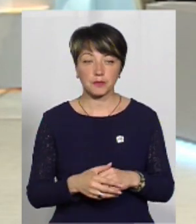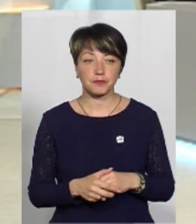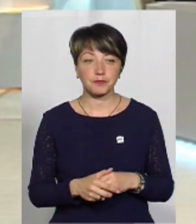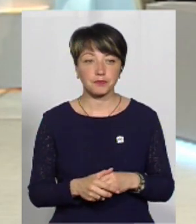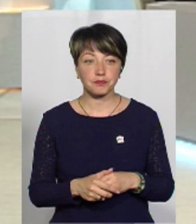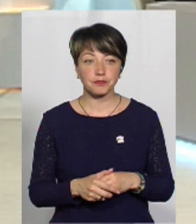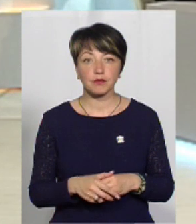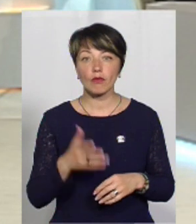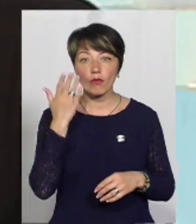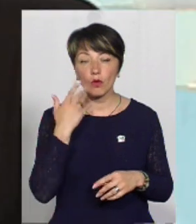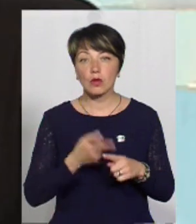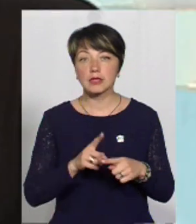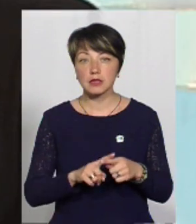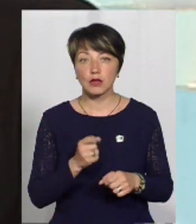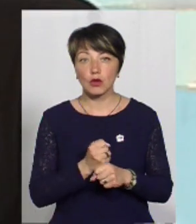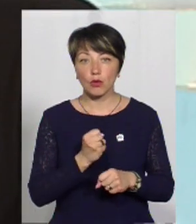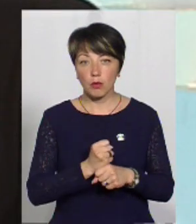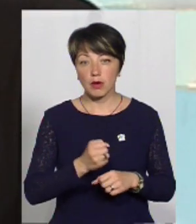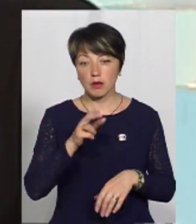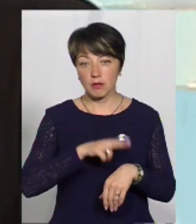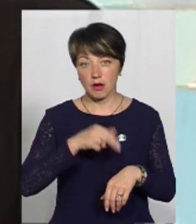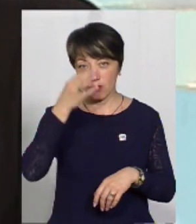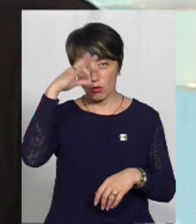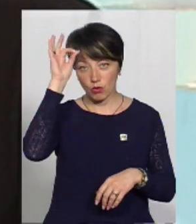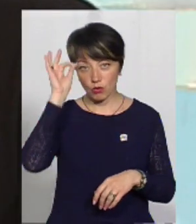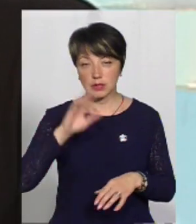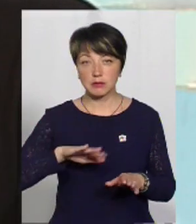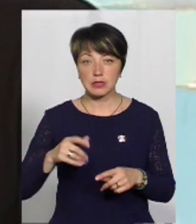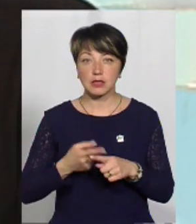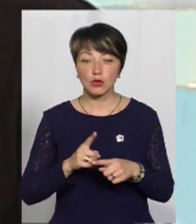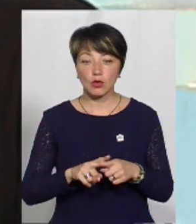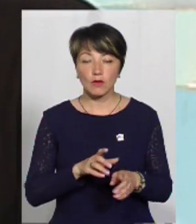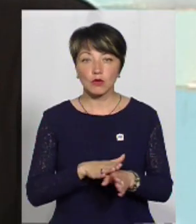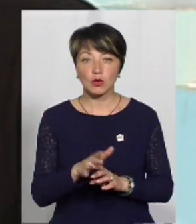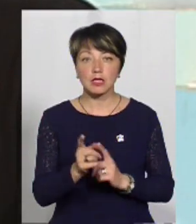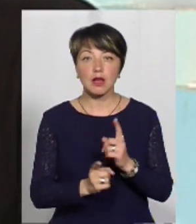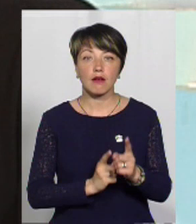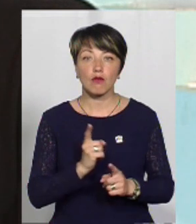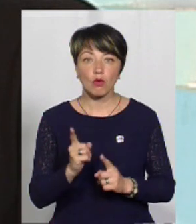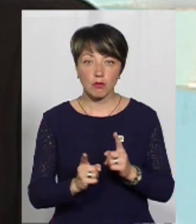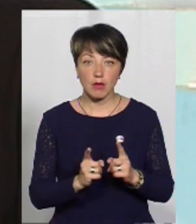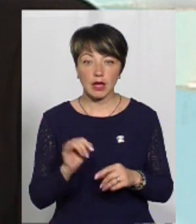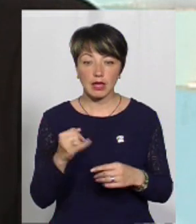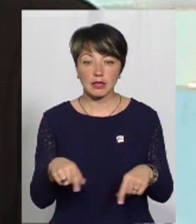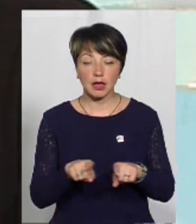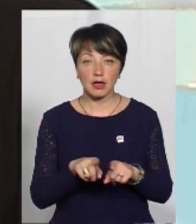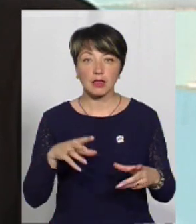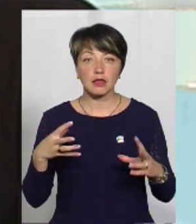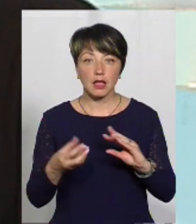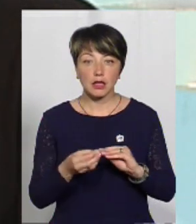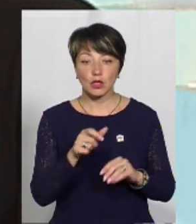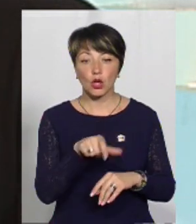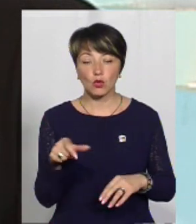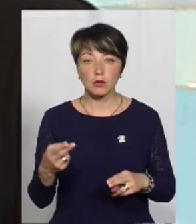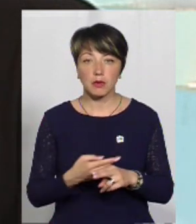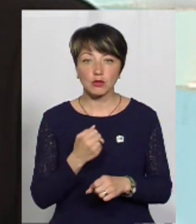цивільна особа робить. Але коли це вже є людина-правоохоронець, і після того, що відбулася реформа, і такі от наслідки, люди